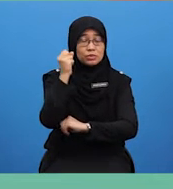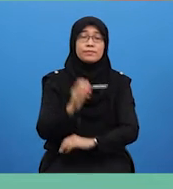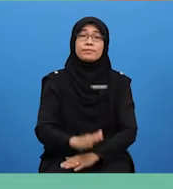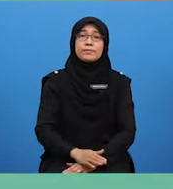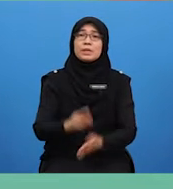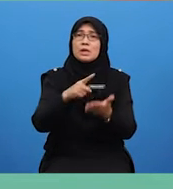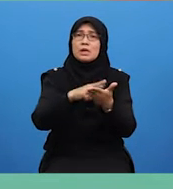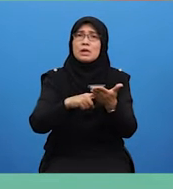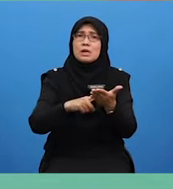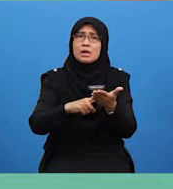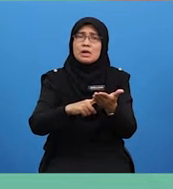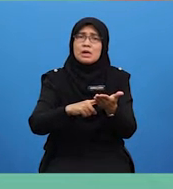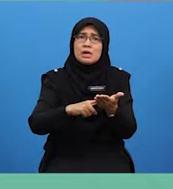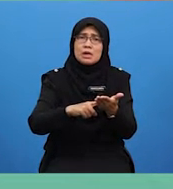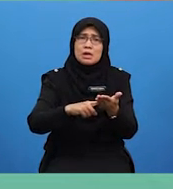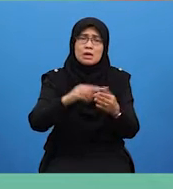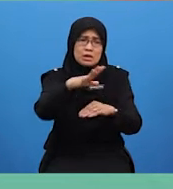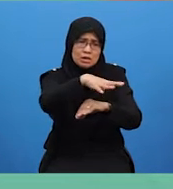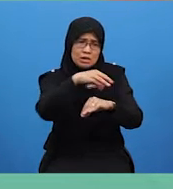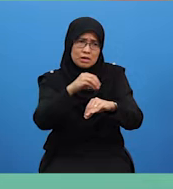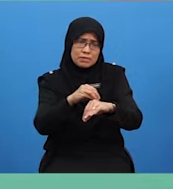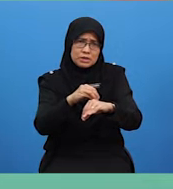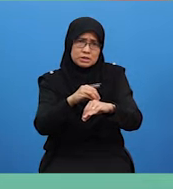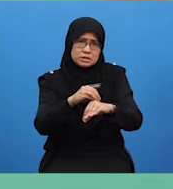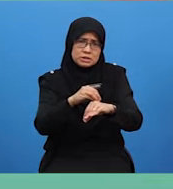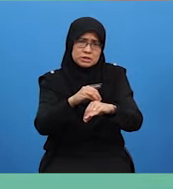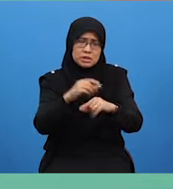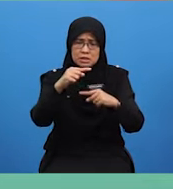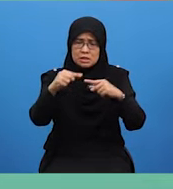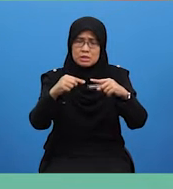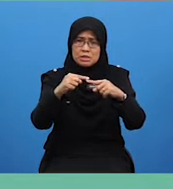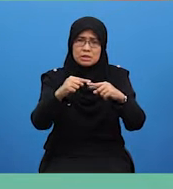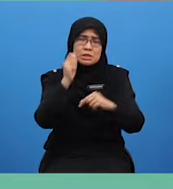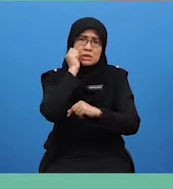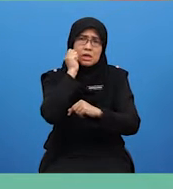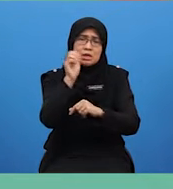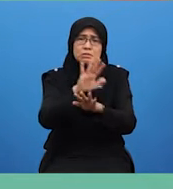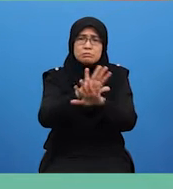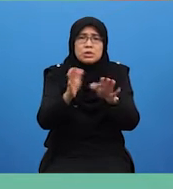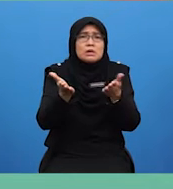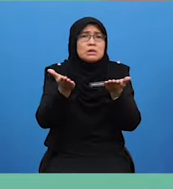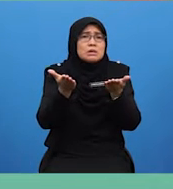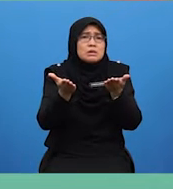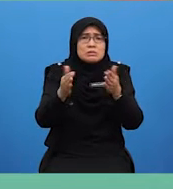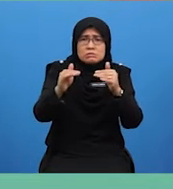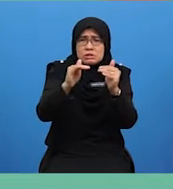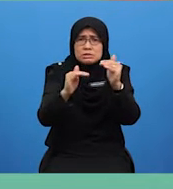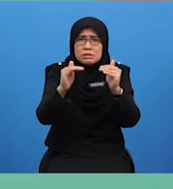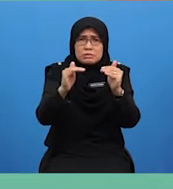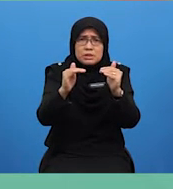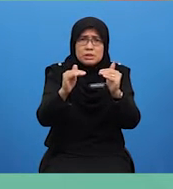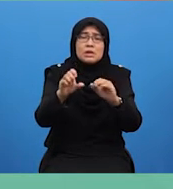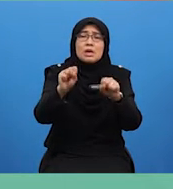Jadi, apakah kesan kita haid yang tidak stabil kepada wanita? Antaranya,